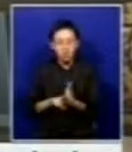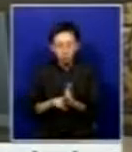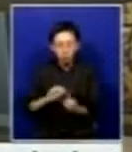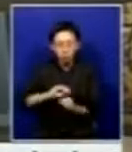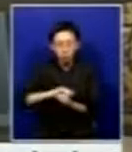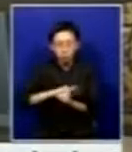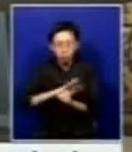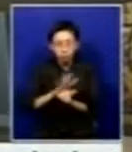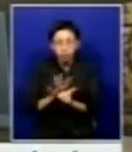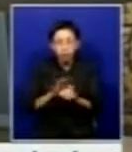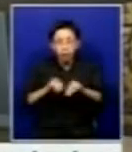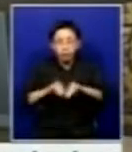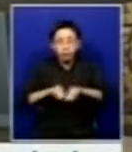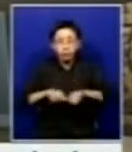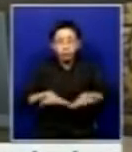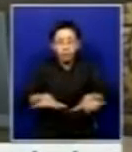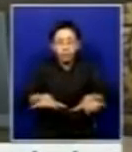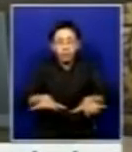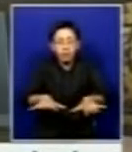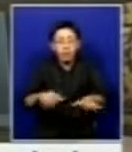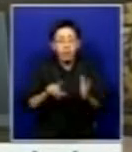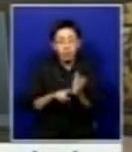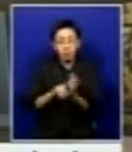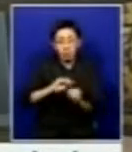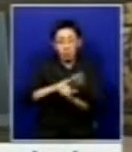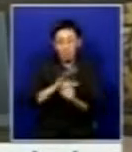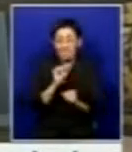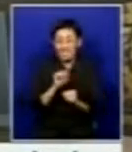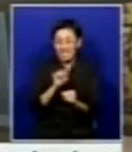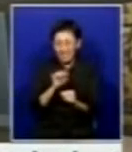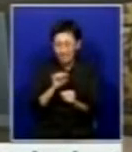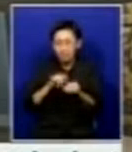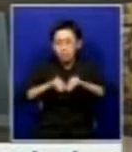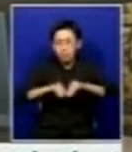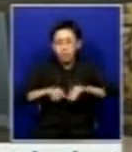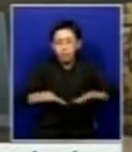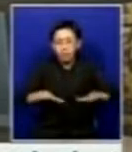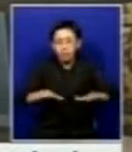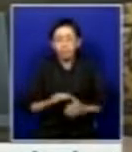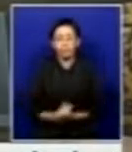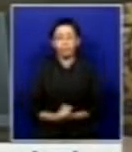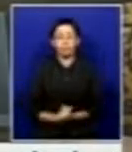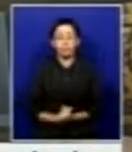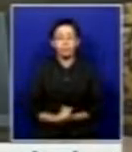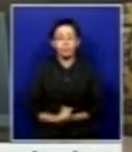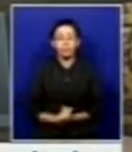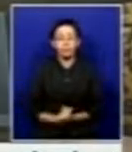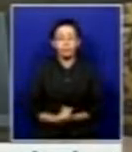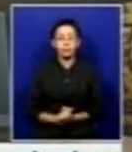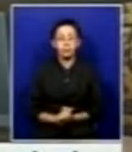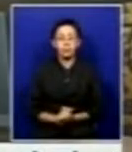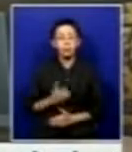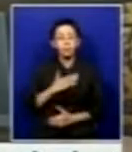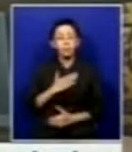รคเป็นการระบาดของไวรัสโคโรนา2019หรือโควิด19อันนี้ผม